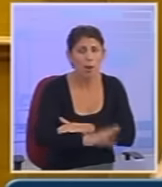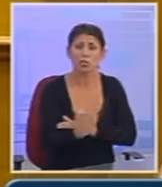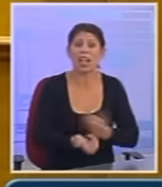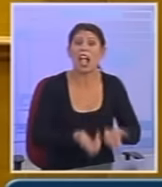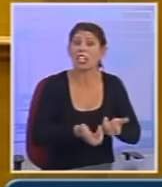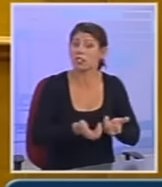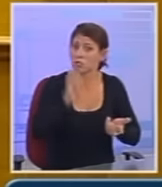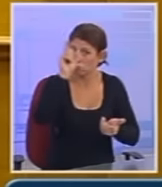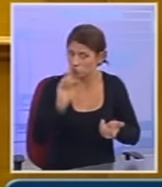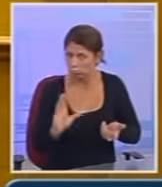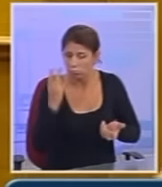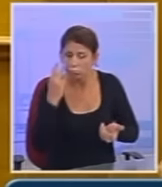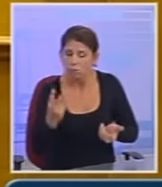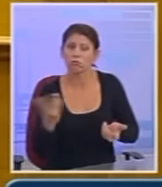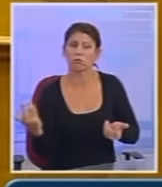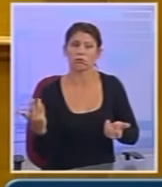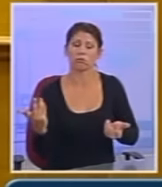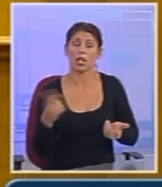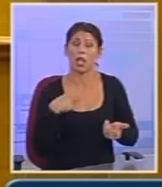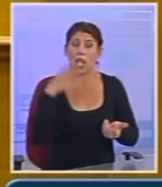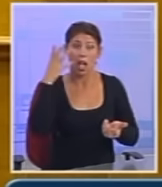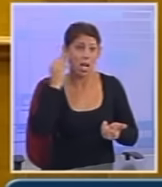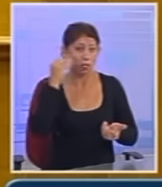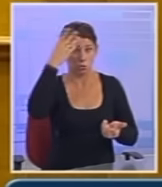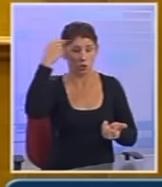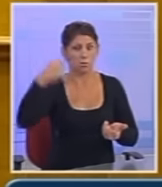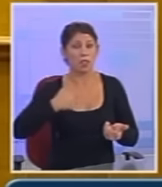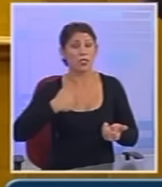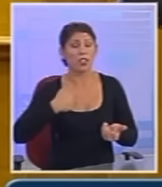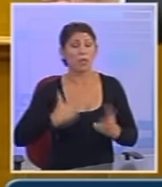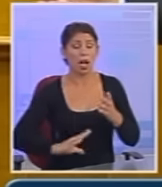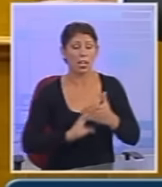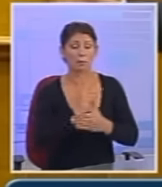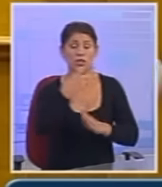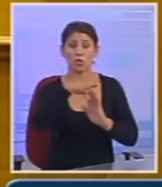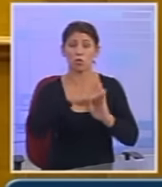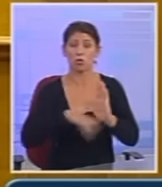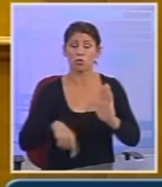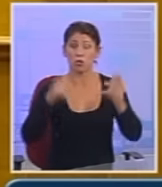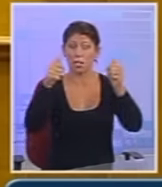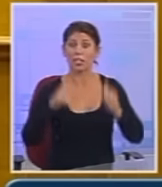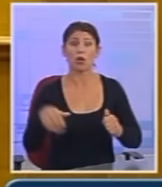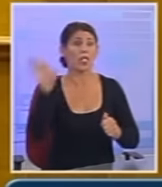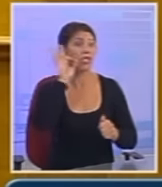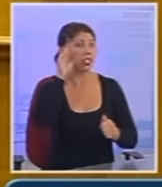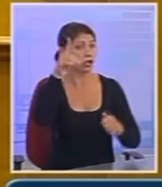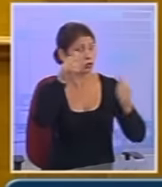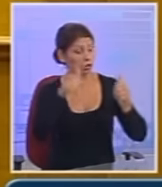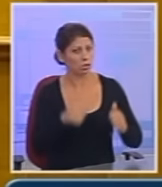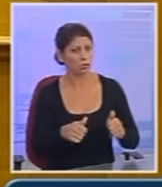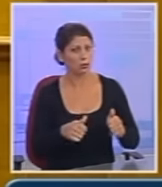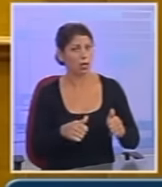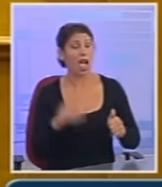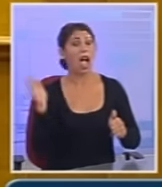και να εξαγγέλει κάποια από αυτά τα στοιχεία του δικού μας αναπτυξιακού προγράμματος, όπως το ανακοινώσαμε στη Θεσσαλονίκη. Εάν